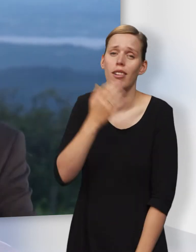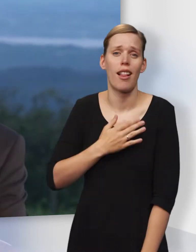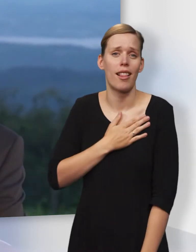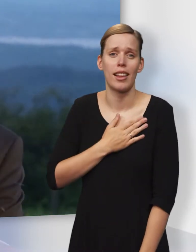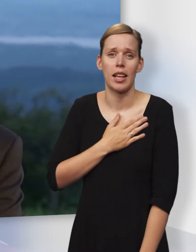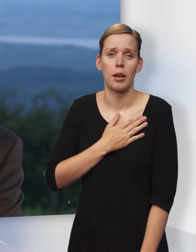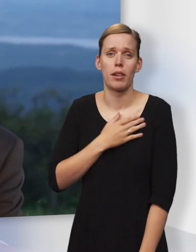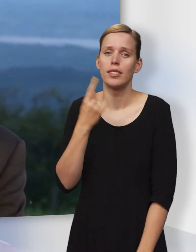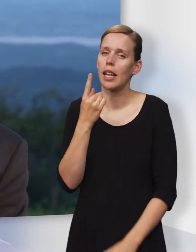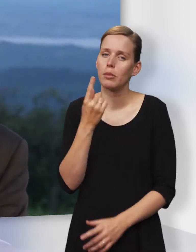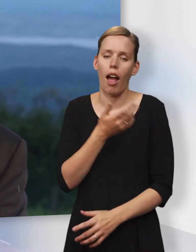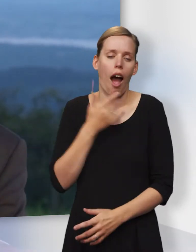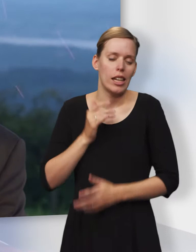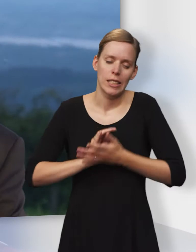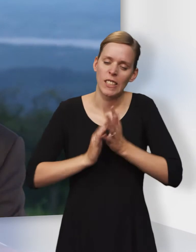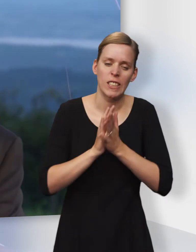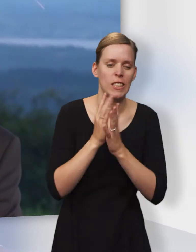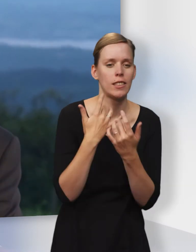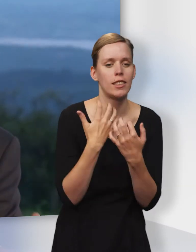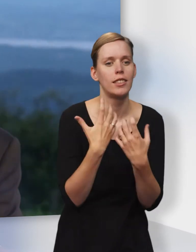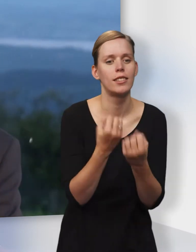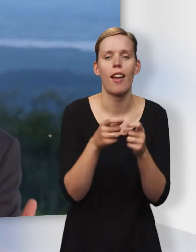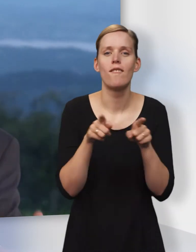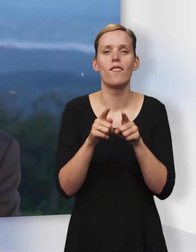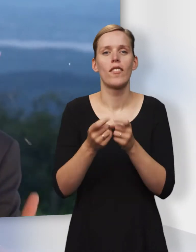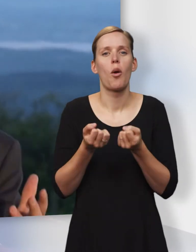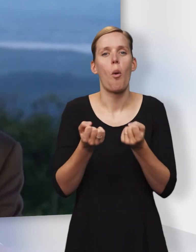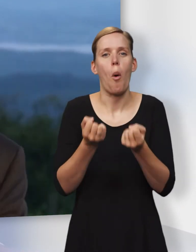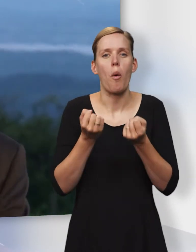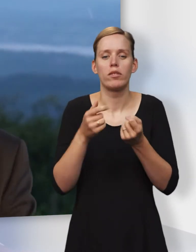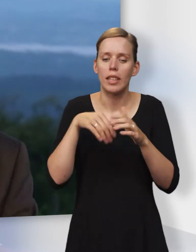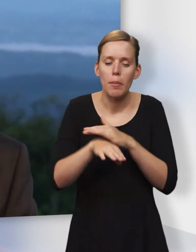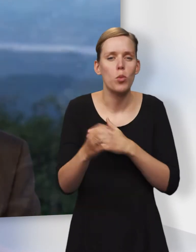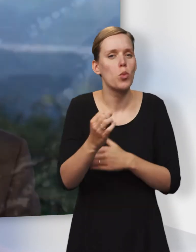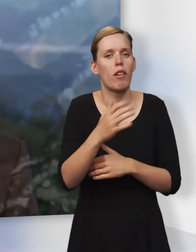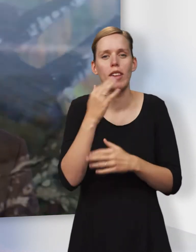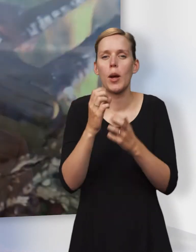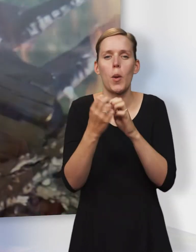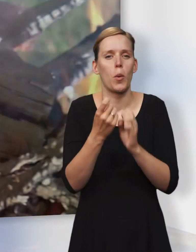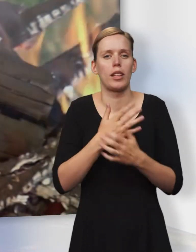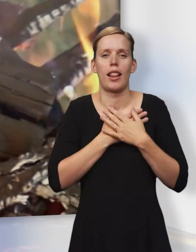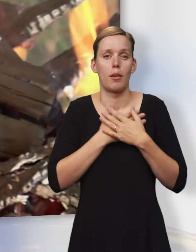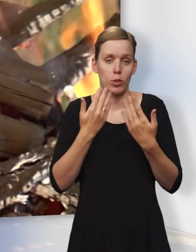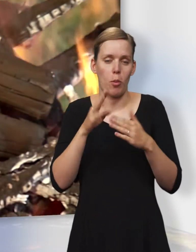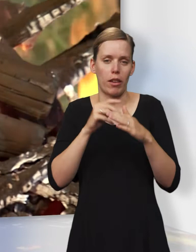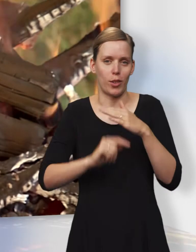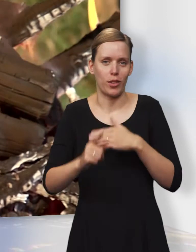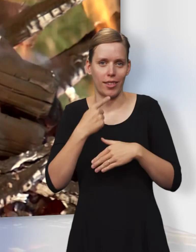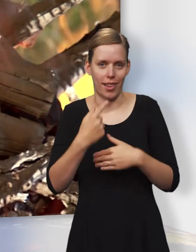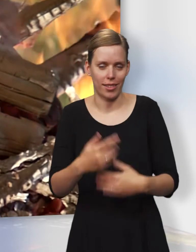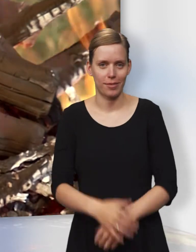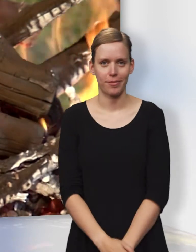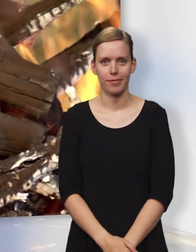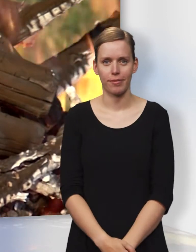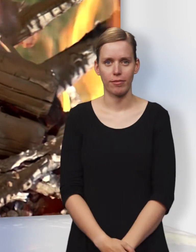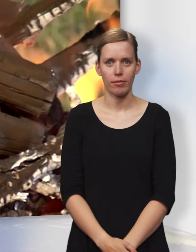Heiß brennt nach uns wie ein Backofen voller glühender Liebe. So drückt es einmal Martin Luther aus. Und